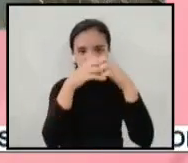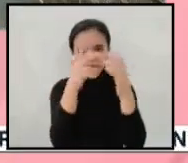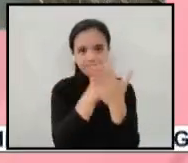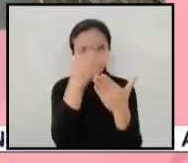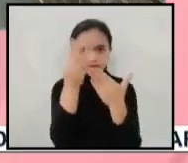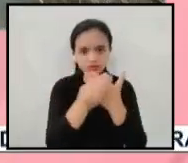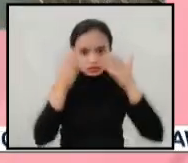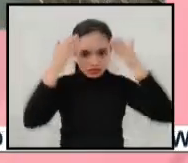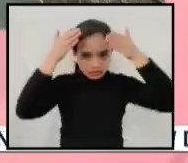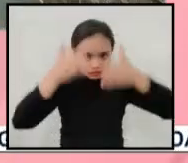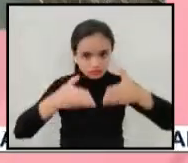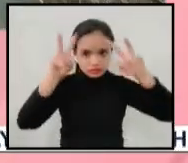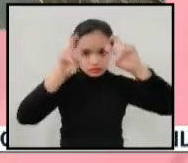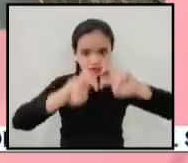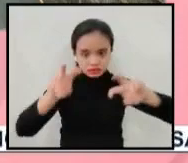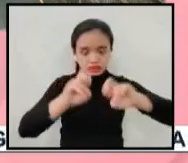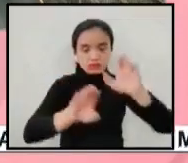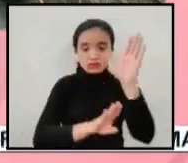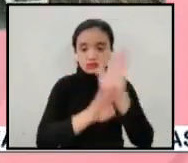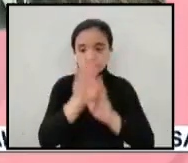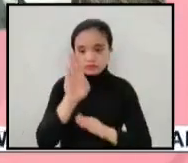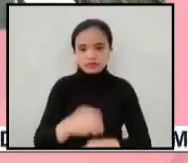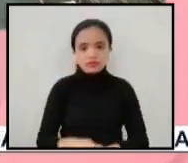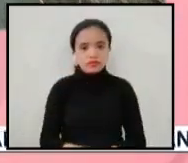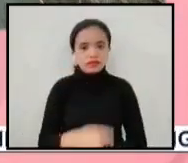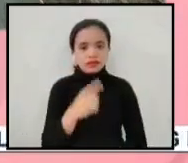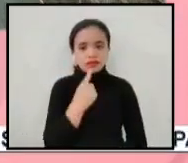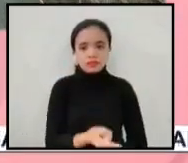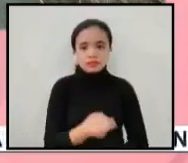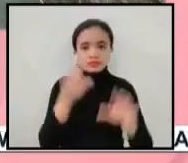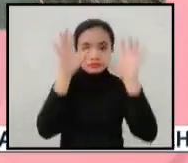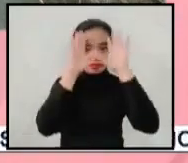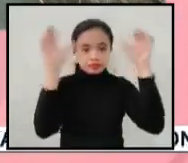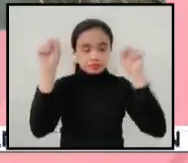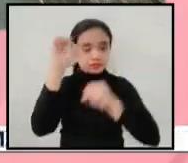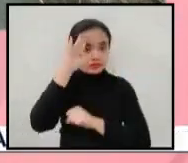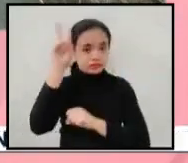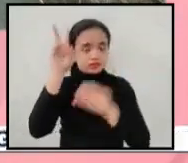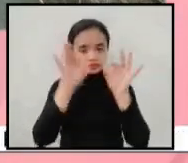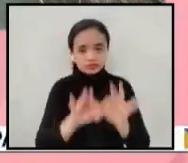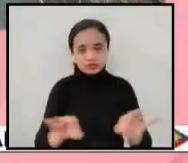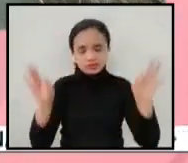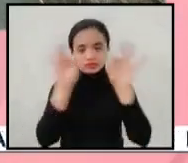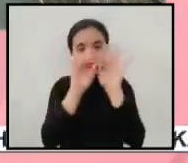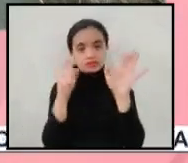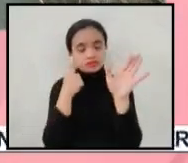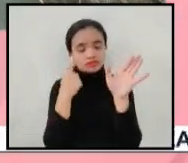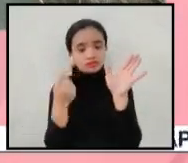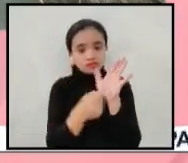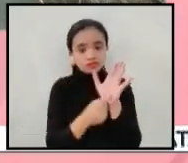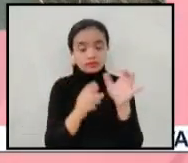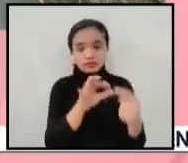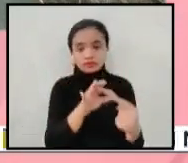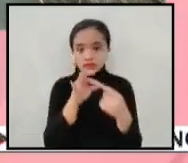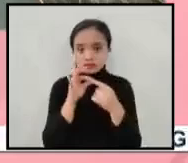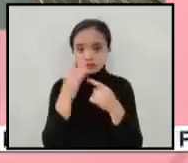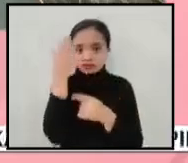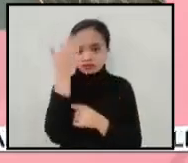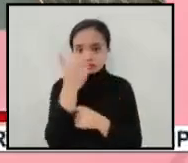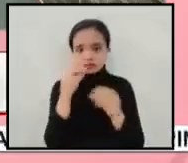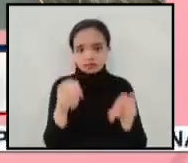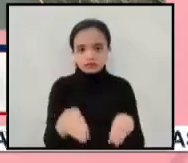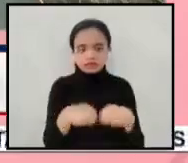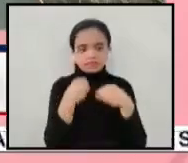research and development. Ayon kay Pangulong Marcos, mahalagang bigyang pansin ito, lalo't malaki ang maibibigay nitong benepisyo